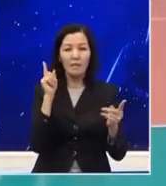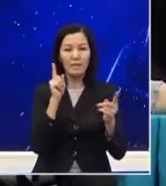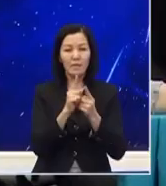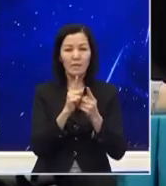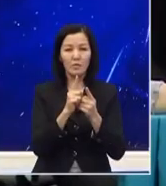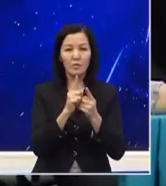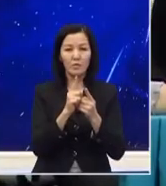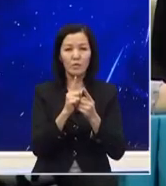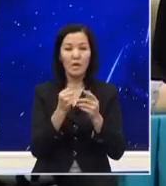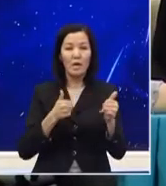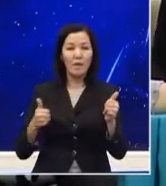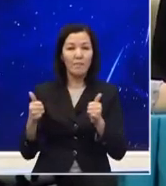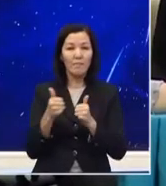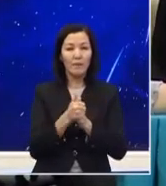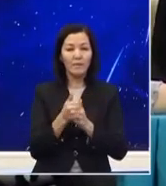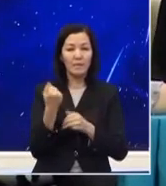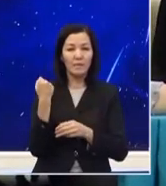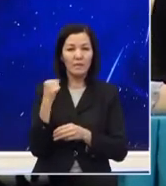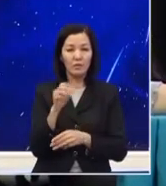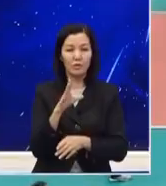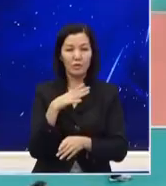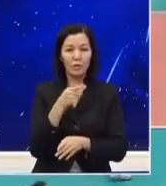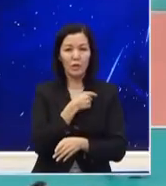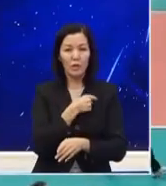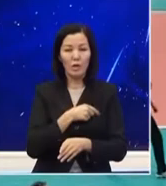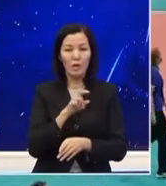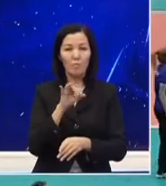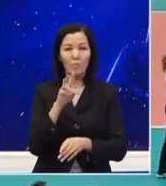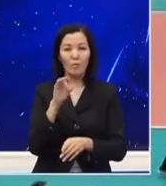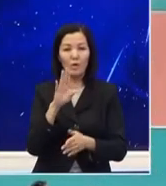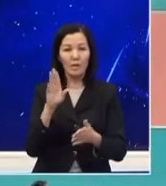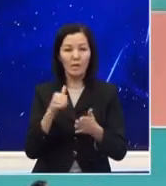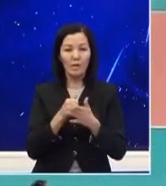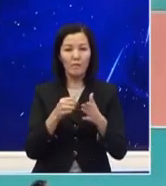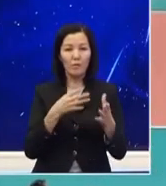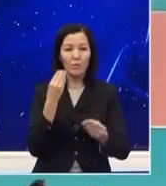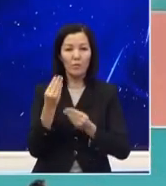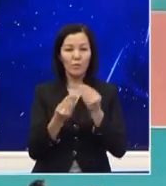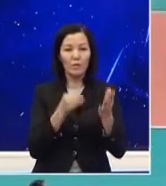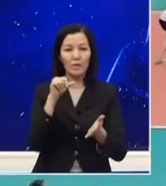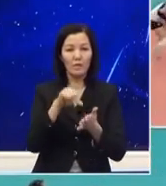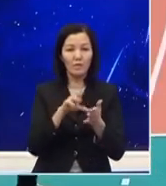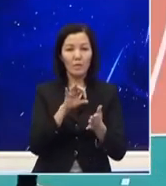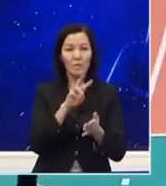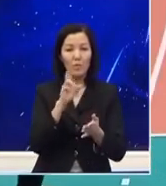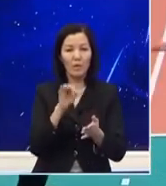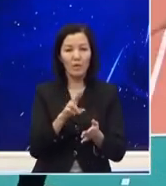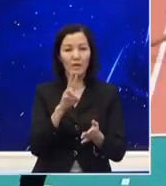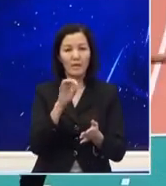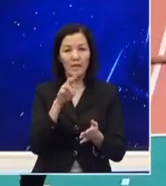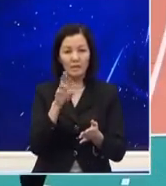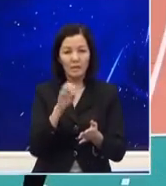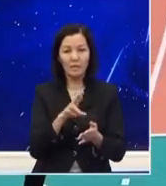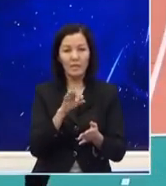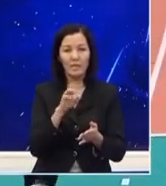кездесуінде осал болған жоқ. Бас жаттықтырушы Бурхан Жанболат жетісудың негізгі ойыншыларын алаңға шығарды. Ольга Данченко, Надежда Кодоло,